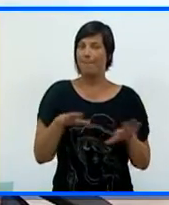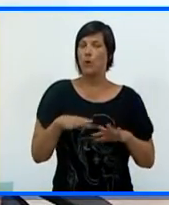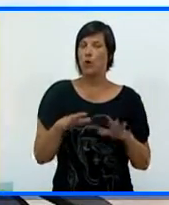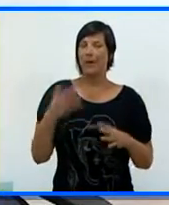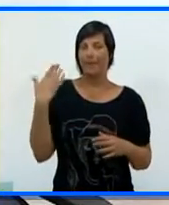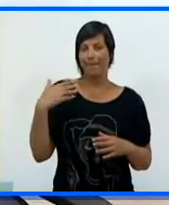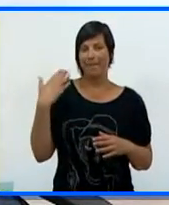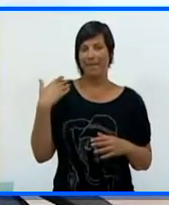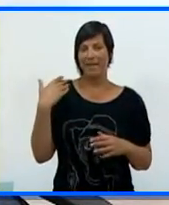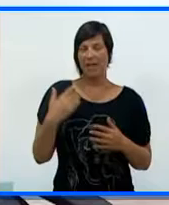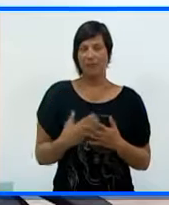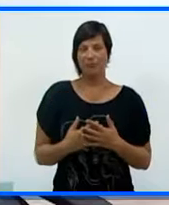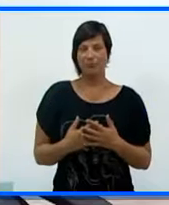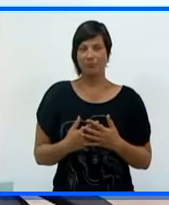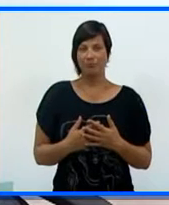More je bilo